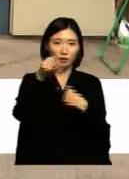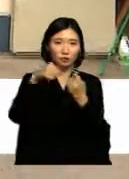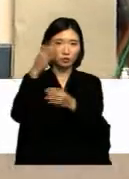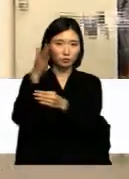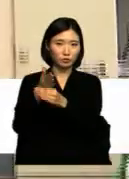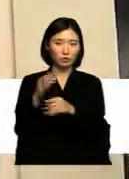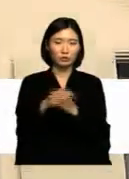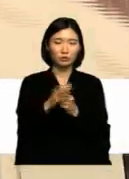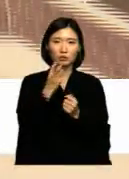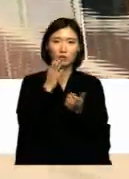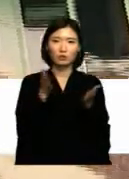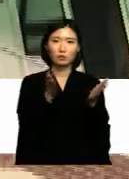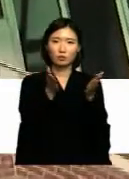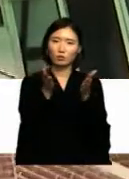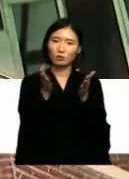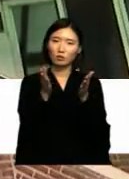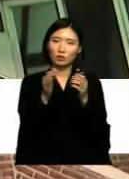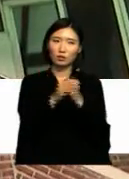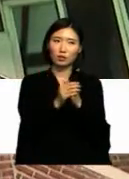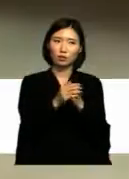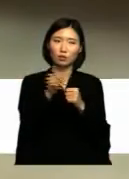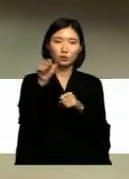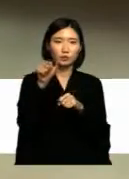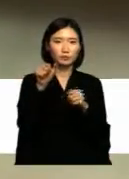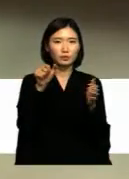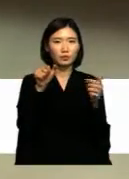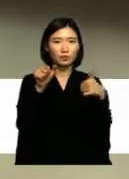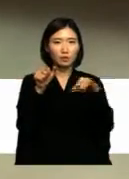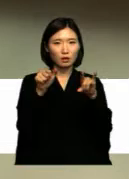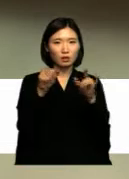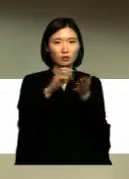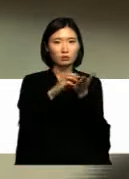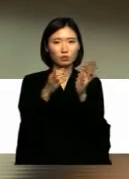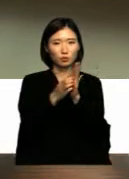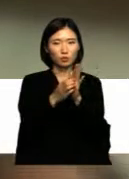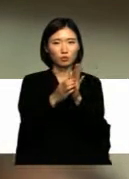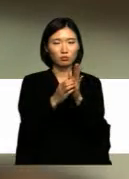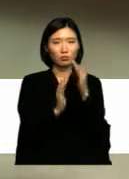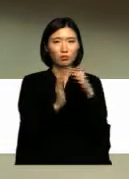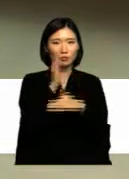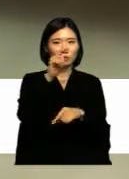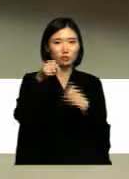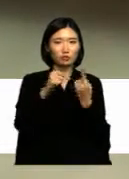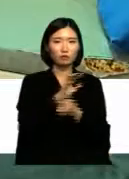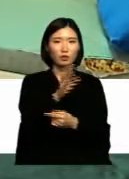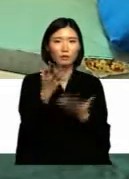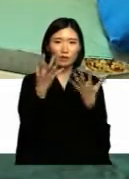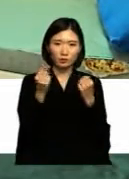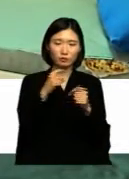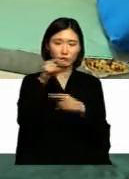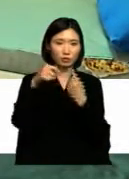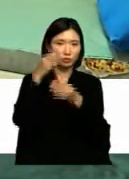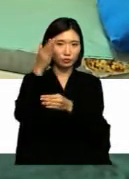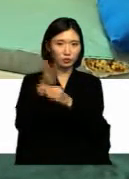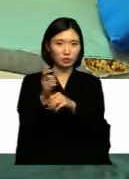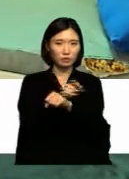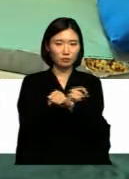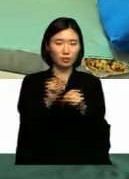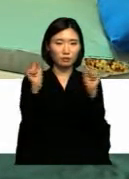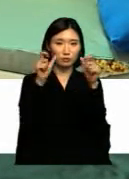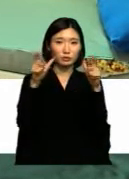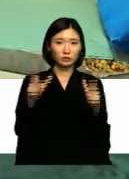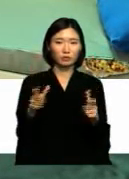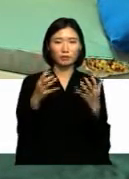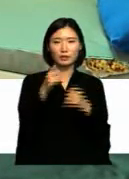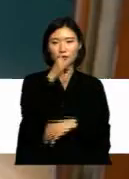있고, 경기도에 약한 50여 개소 조금 넘게 운영되고 있는 거에 비하면 좀 많이 우리가 운영되고 있죠. 특히나 북부 쪽에